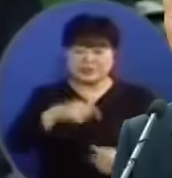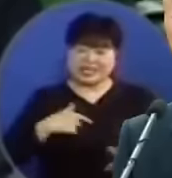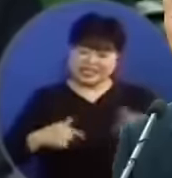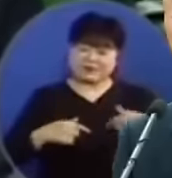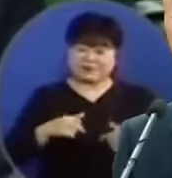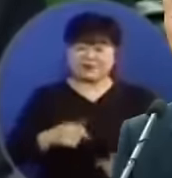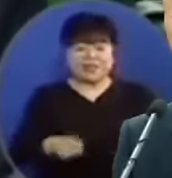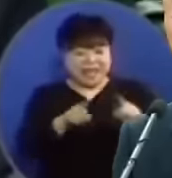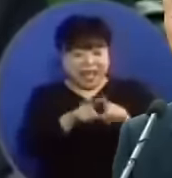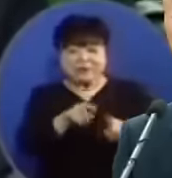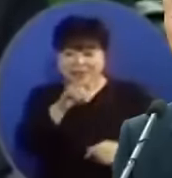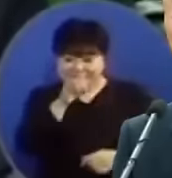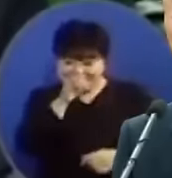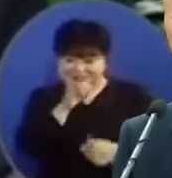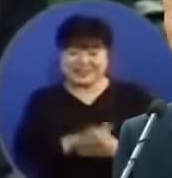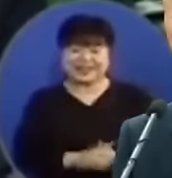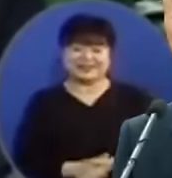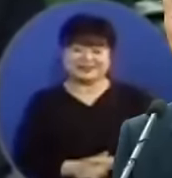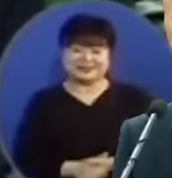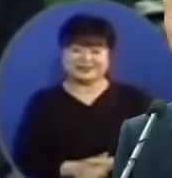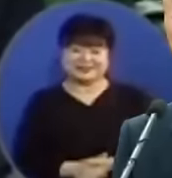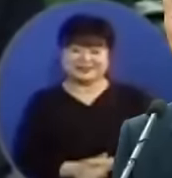기쁨이 함께 있는 것입니다.